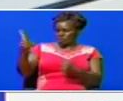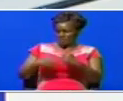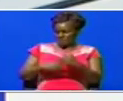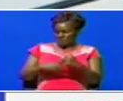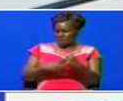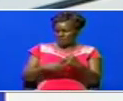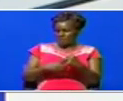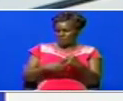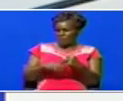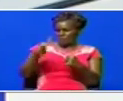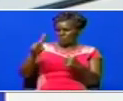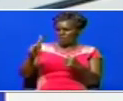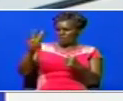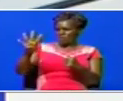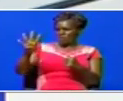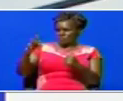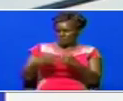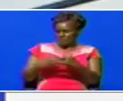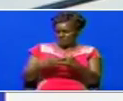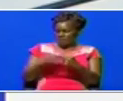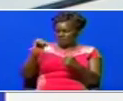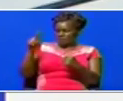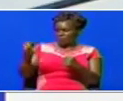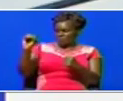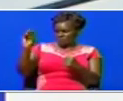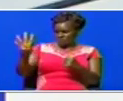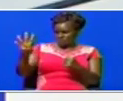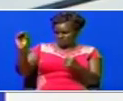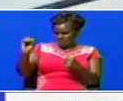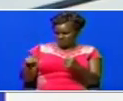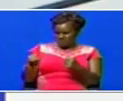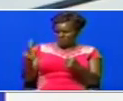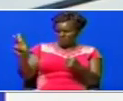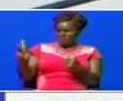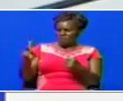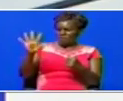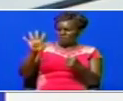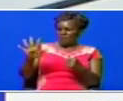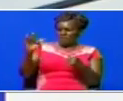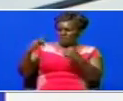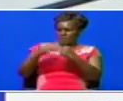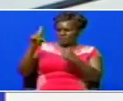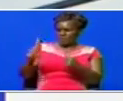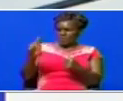Shakalaka Jirongo, 148, 0.04%. Japheth Kaluyu, 581,